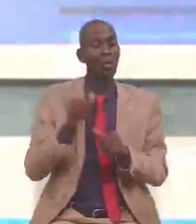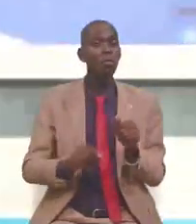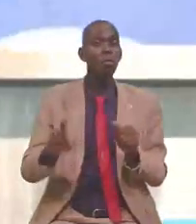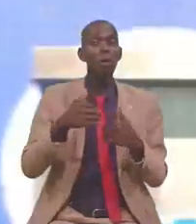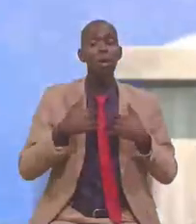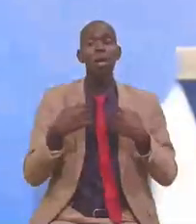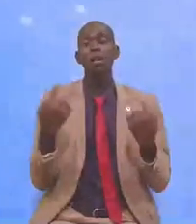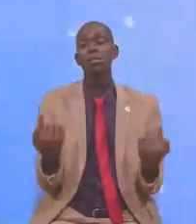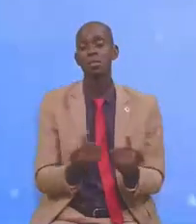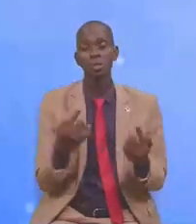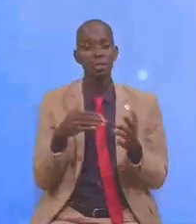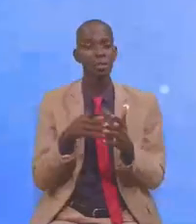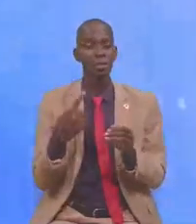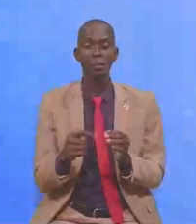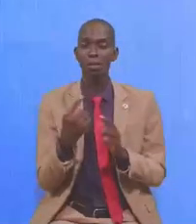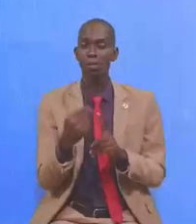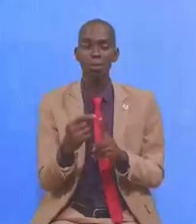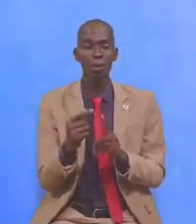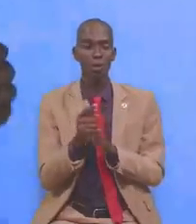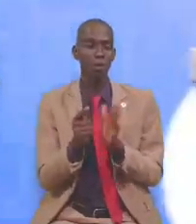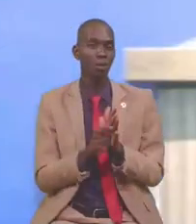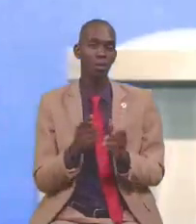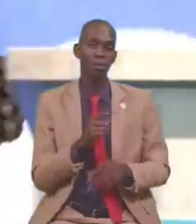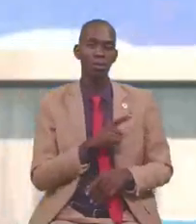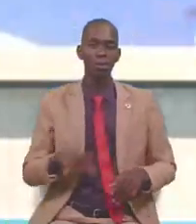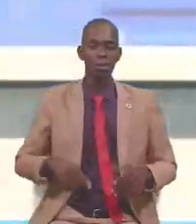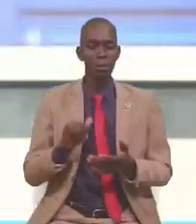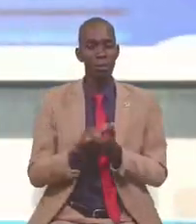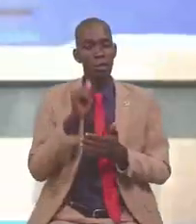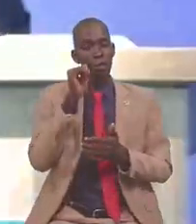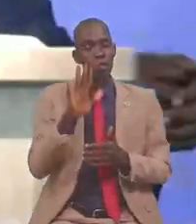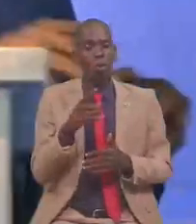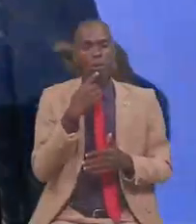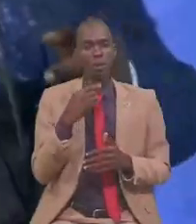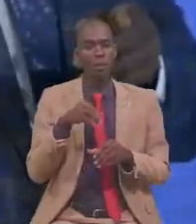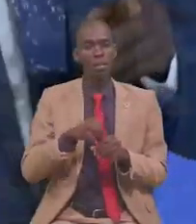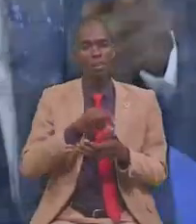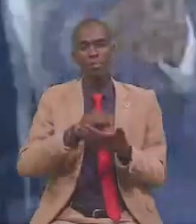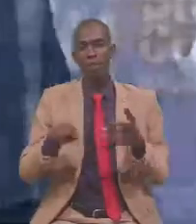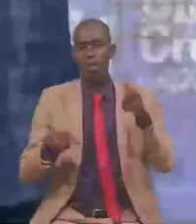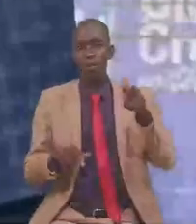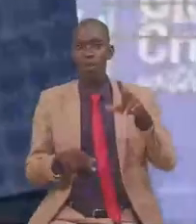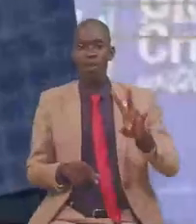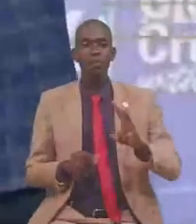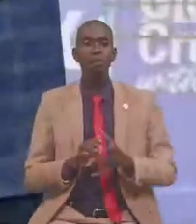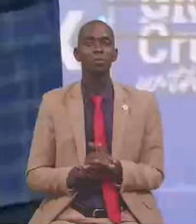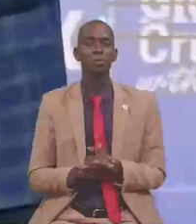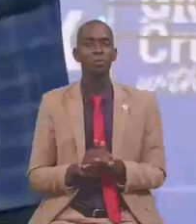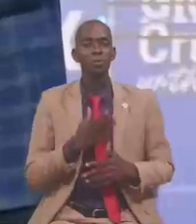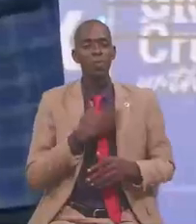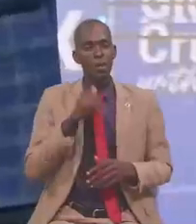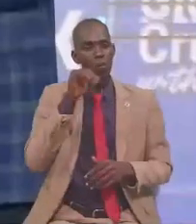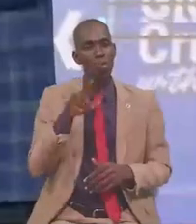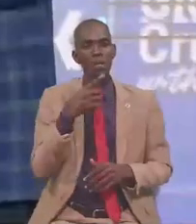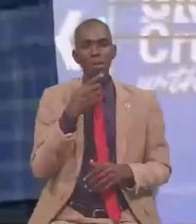loi de Dieu. Ainsi la femme a dit au verset 27. Elle a dit, oui